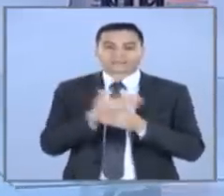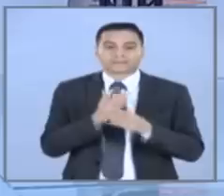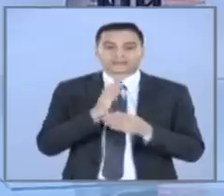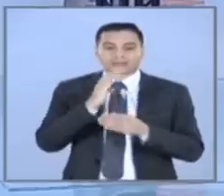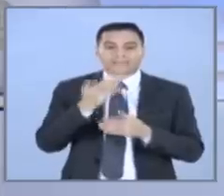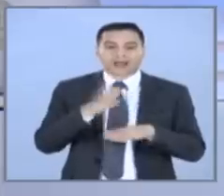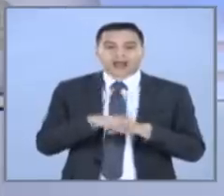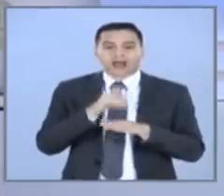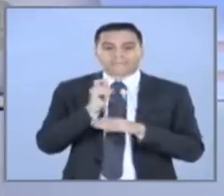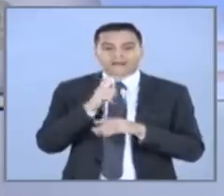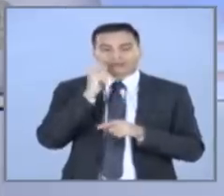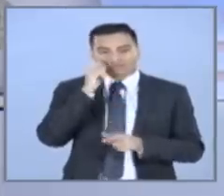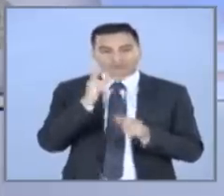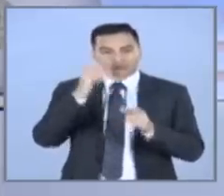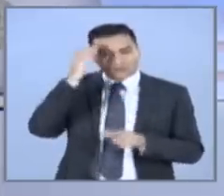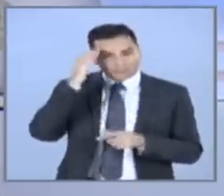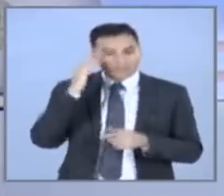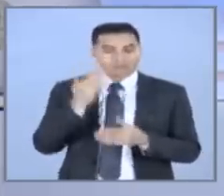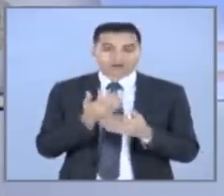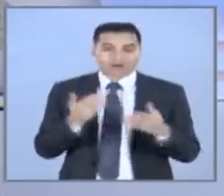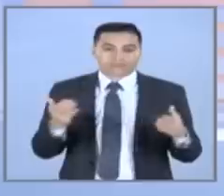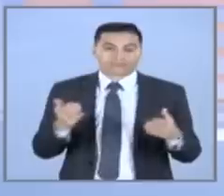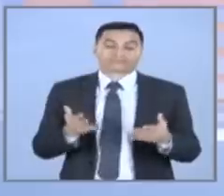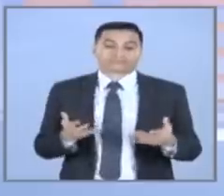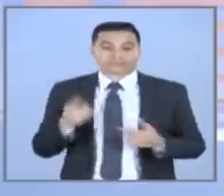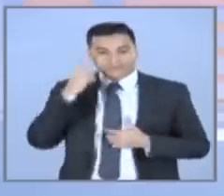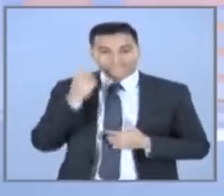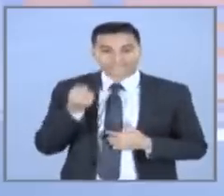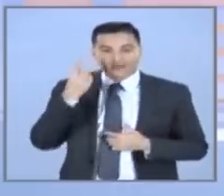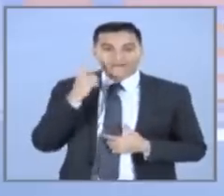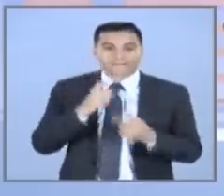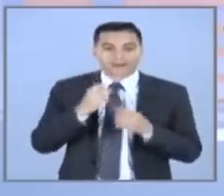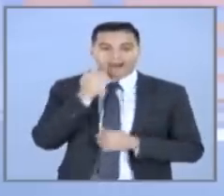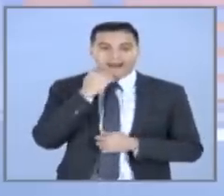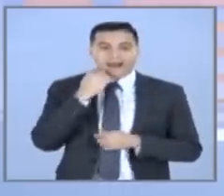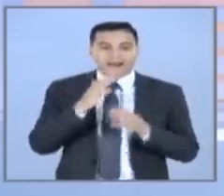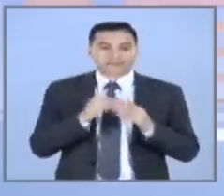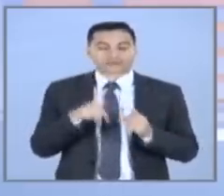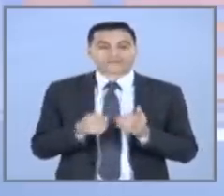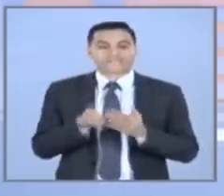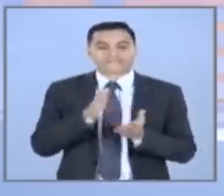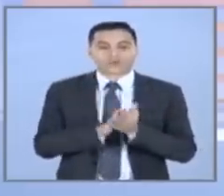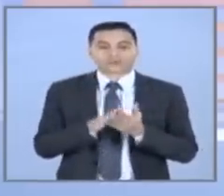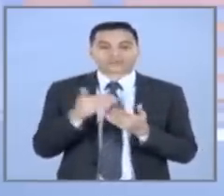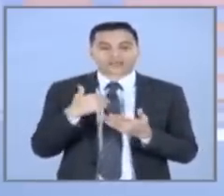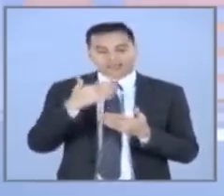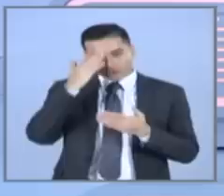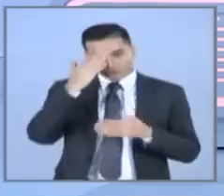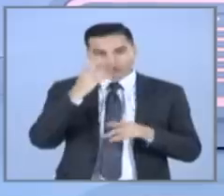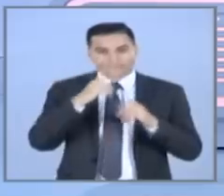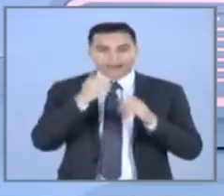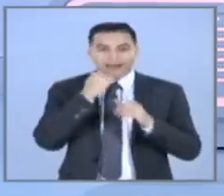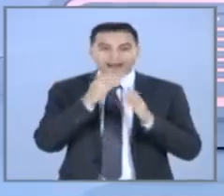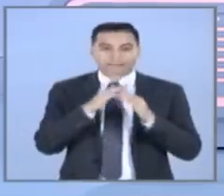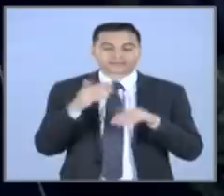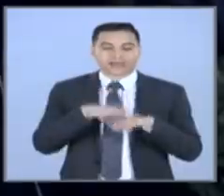واحدة تتحول لمساعدة للمرأة المعيلة. والله دي فكرة البنك الأهلي المصري وفرصة إن إحنا نحيي البنك الأهلي المصري